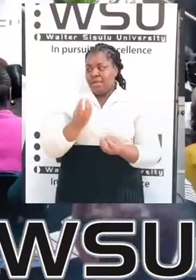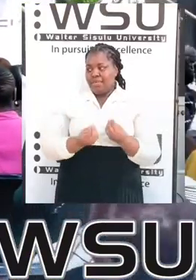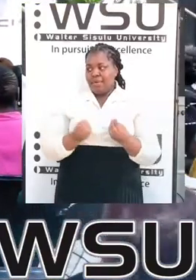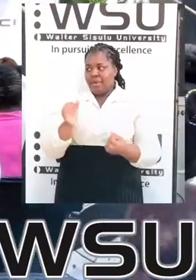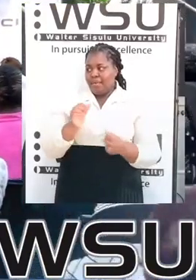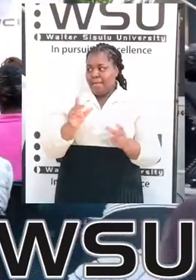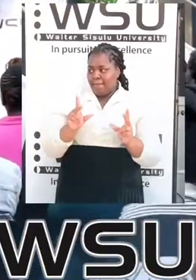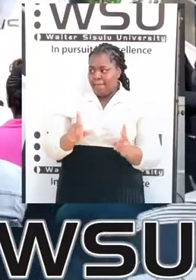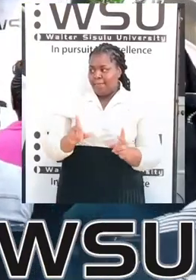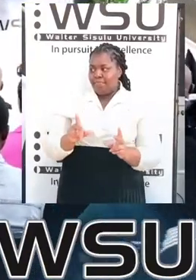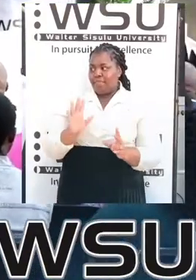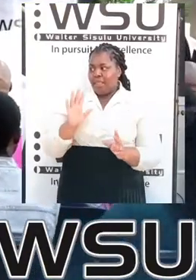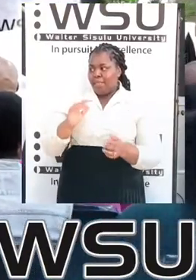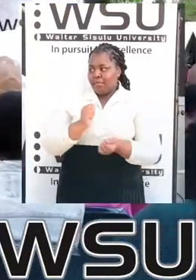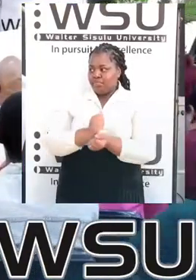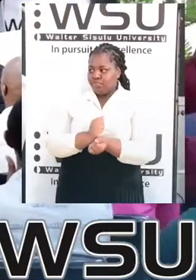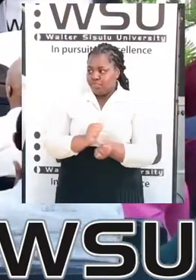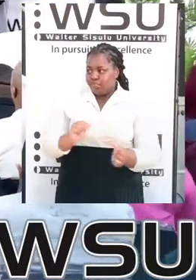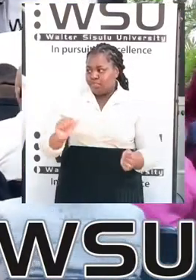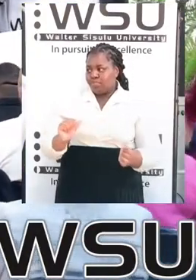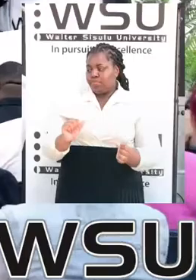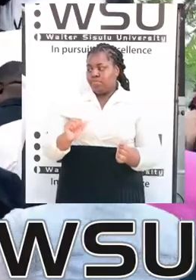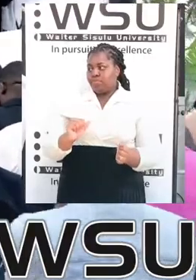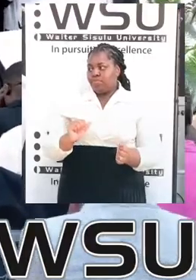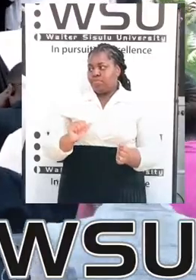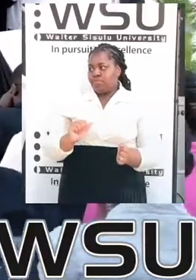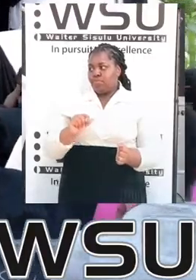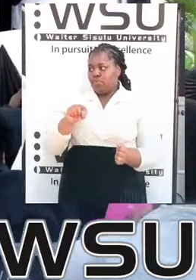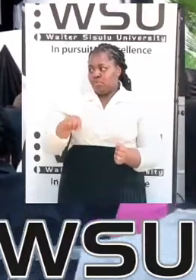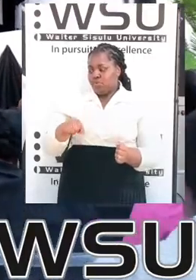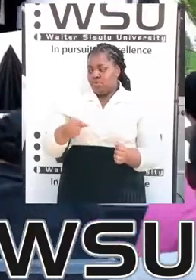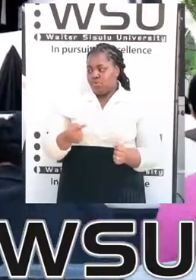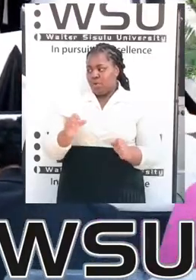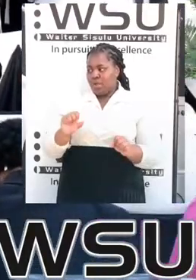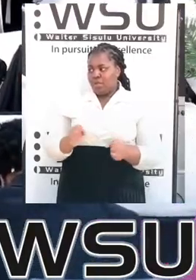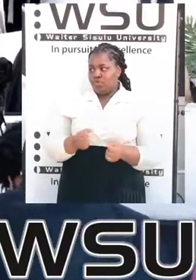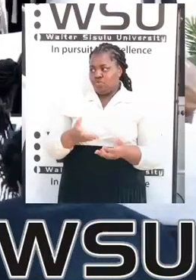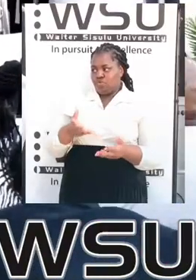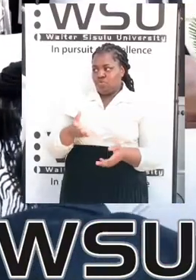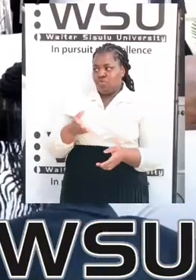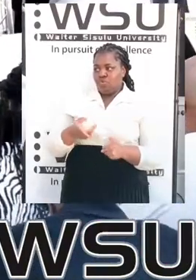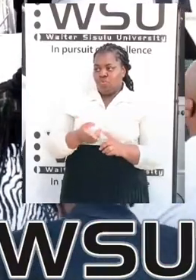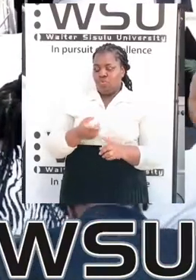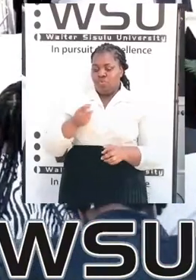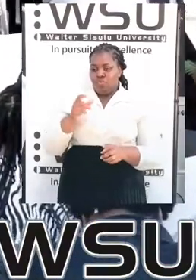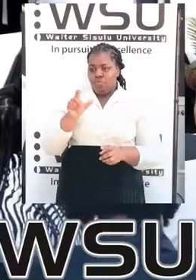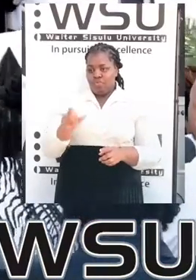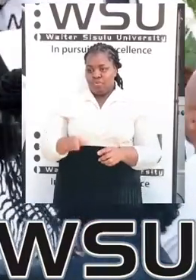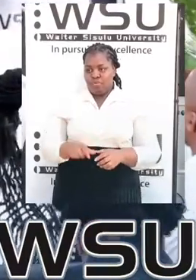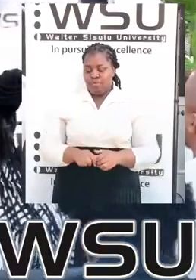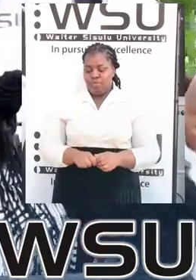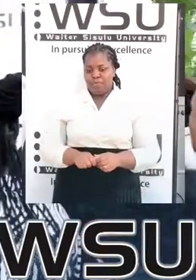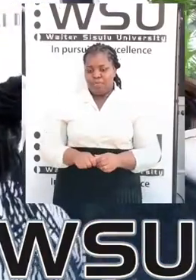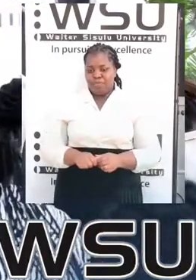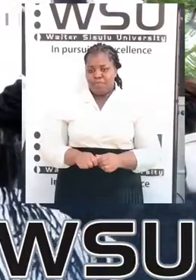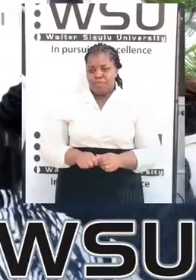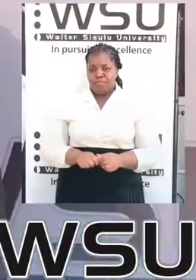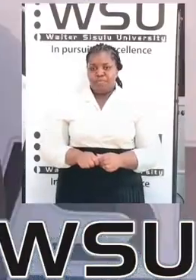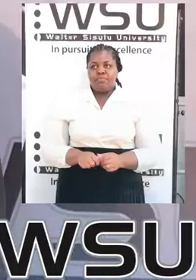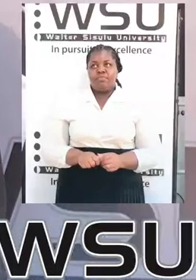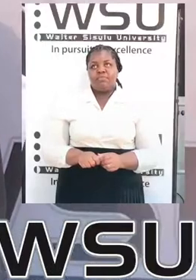babantu amabayikhulule kwingcingwa efakwe kuyo ngumntu.